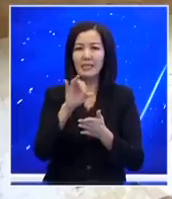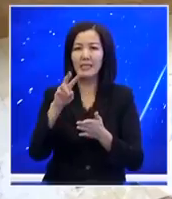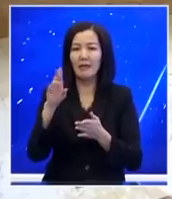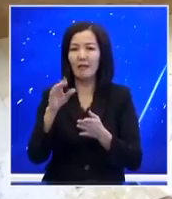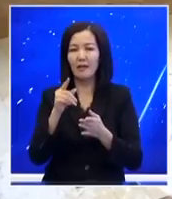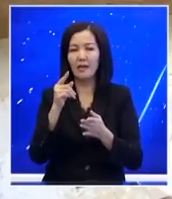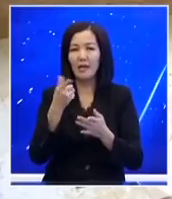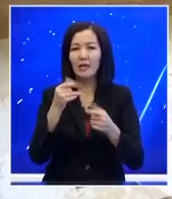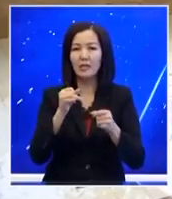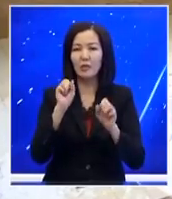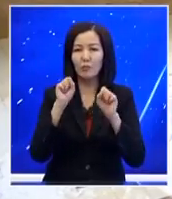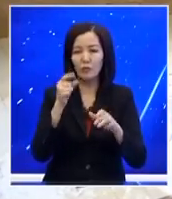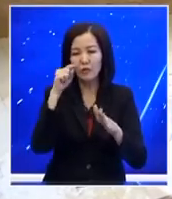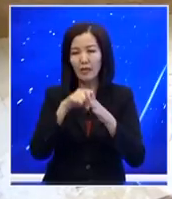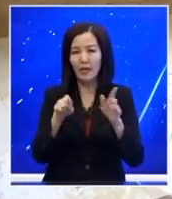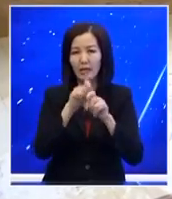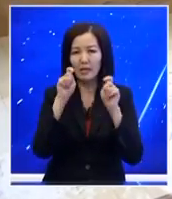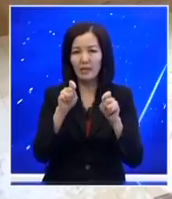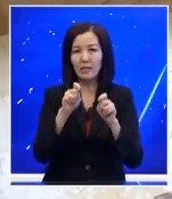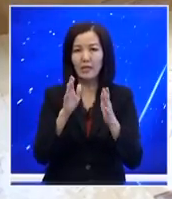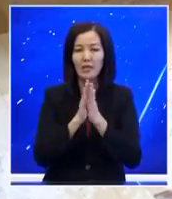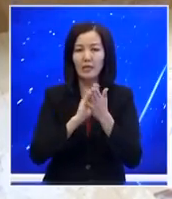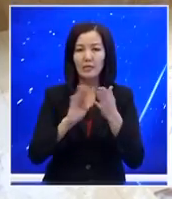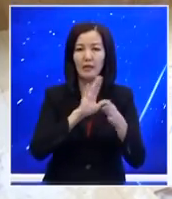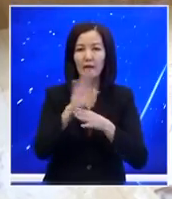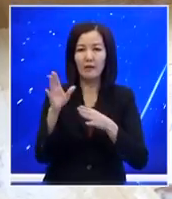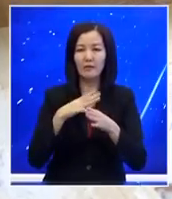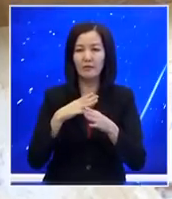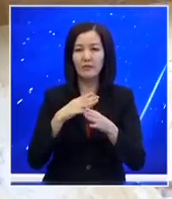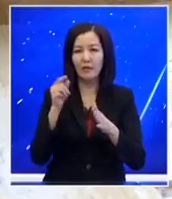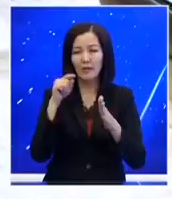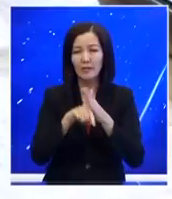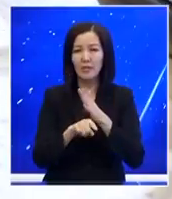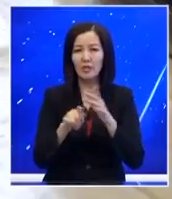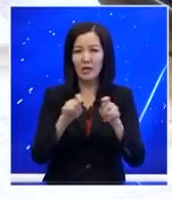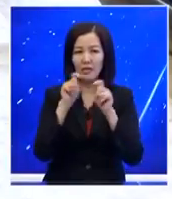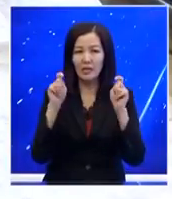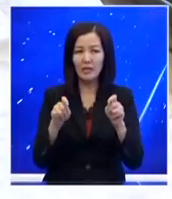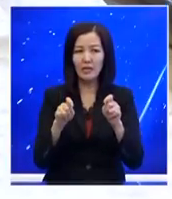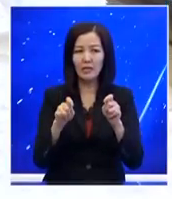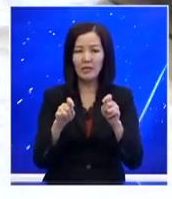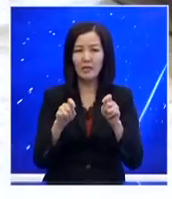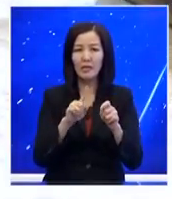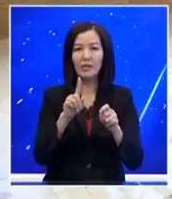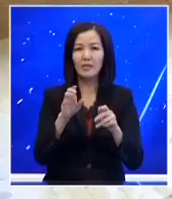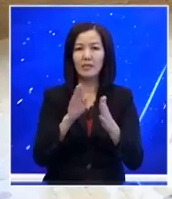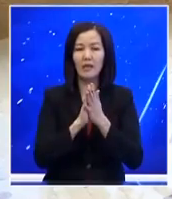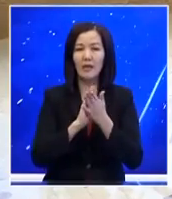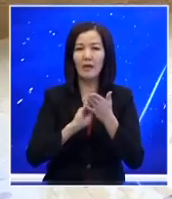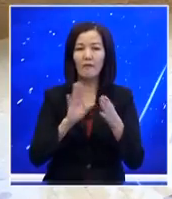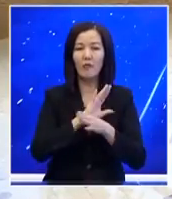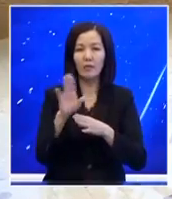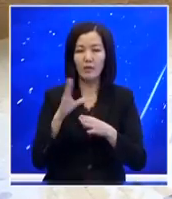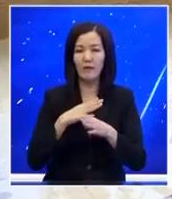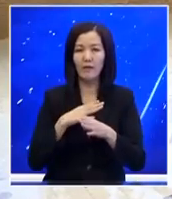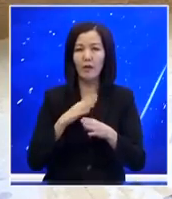как подать заявку. Вот сюда по ссылке зашла и подала заявку. И после